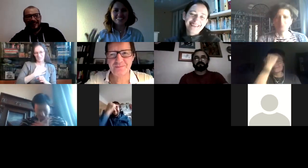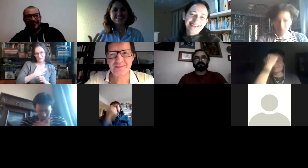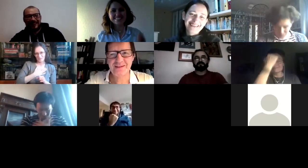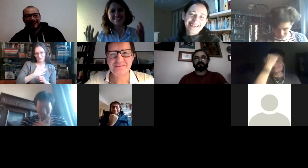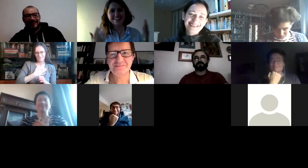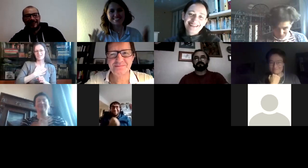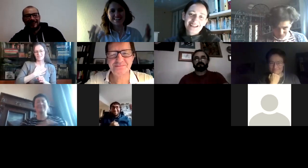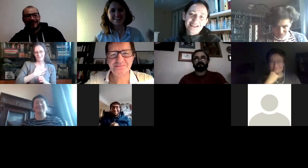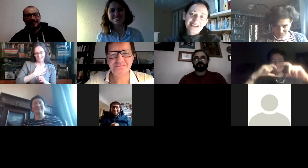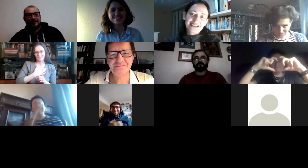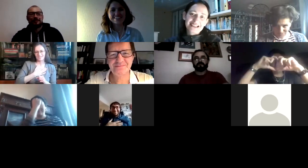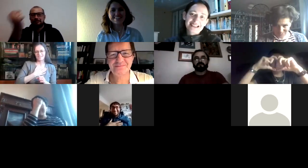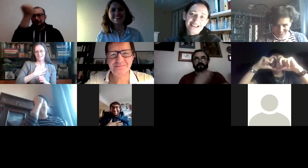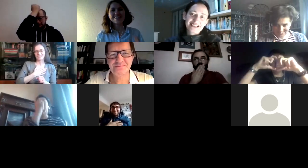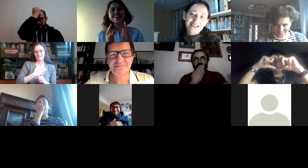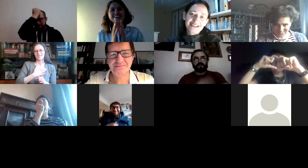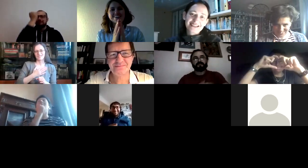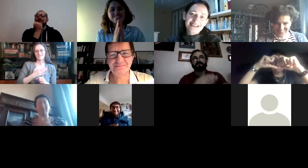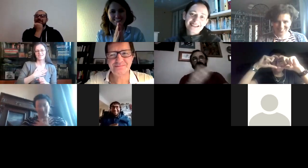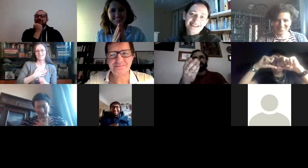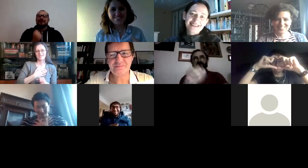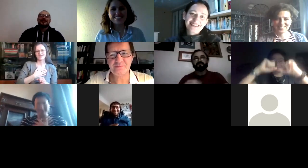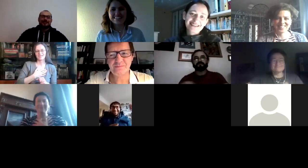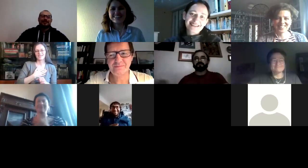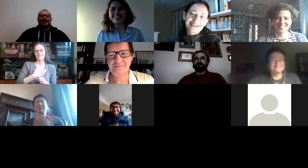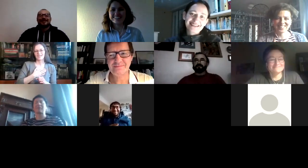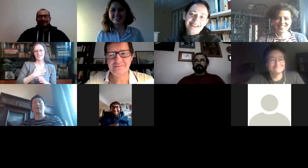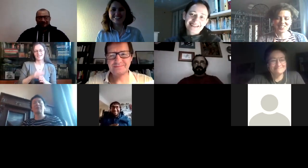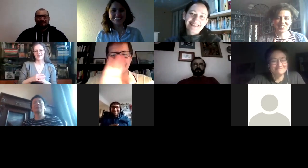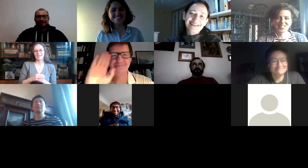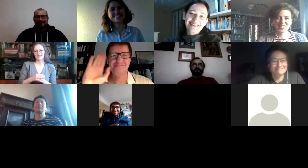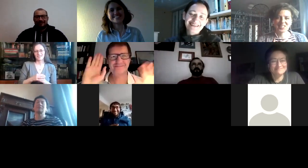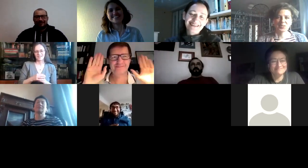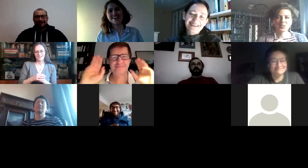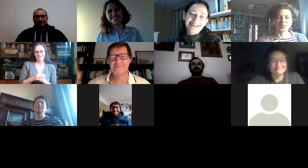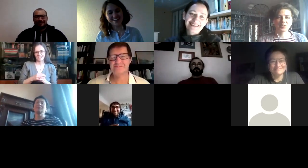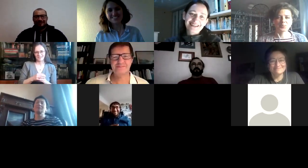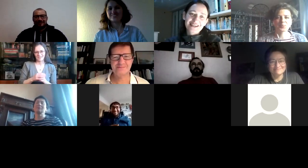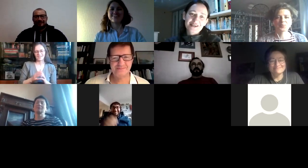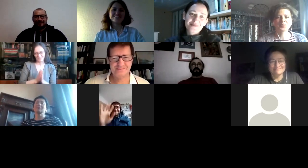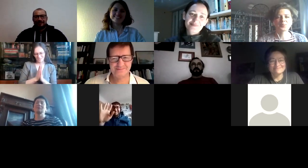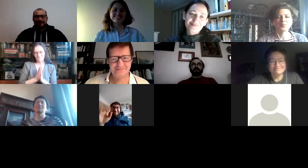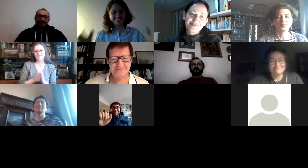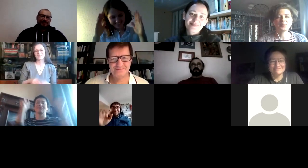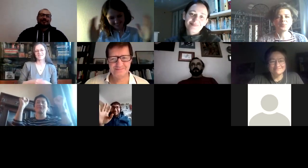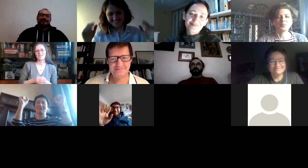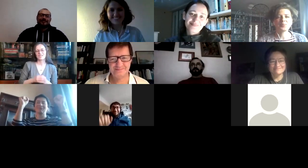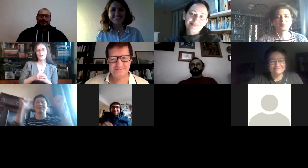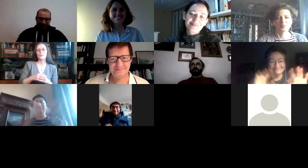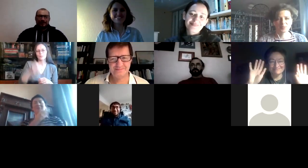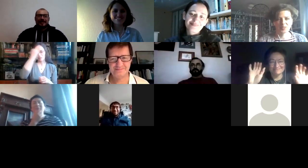что близко к театру. И благодарю всех. И следите за нами. Рада была видеть.